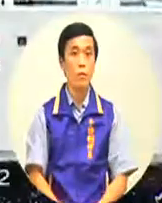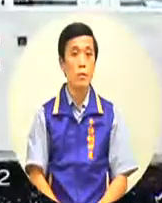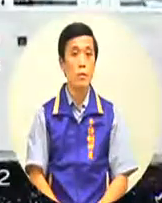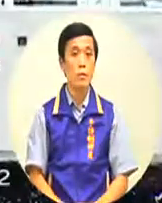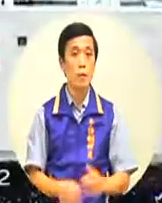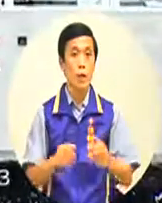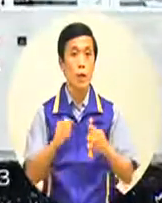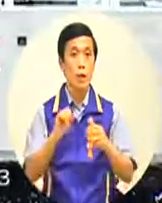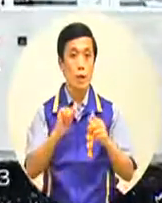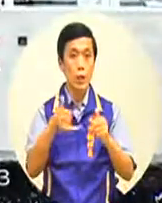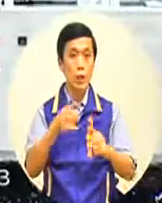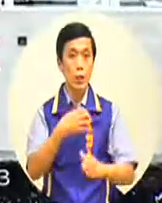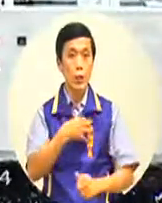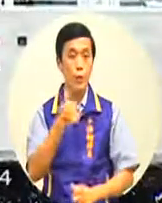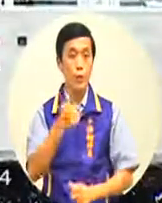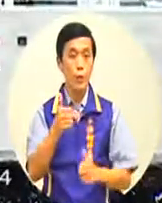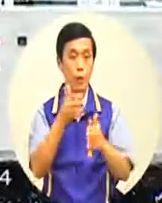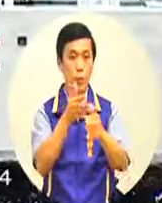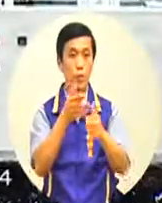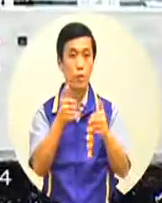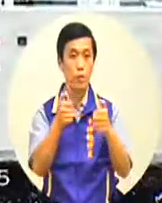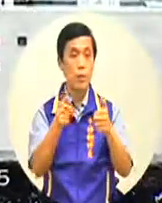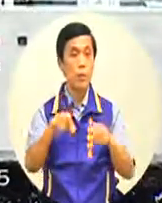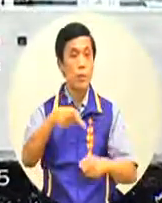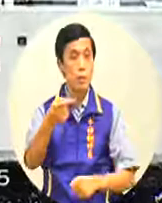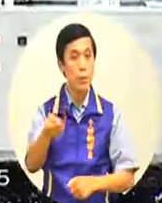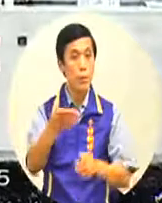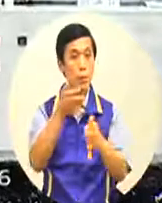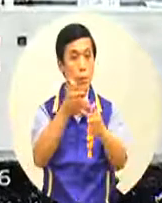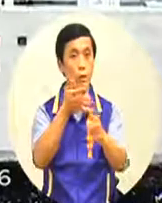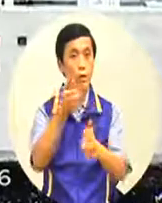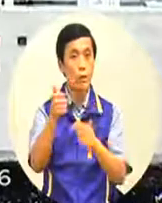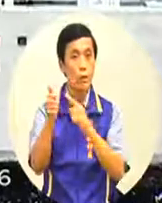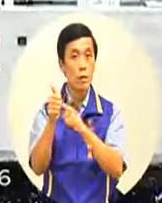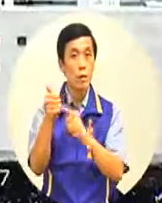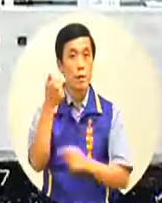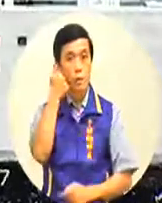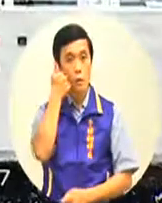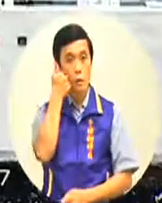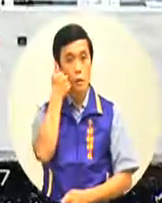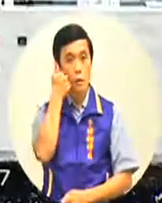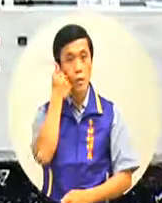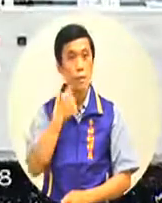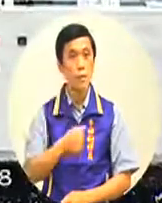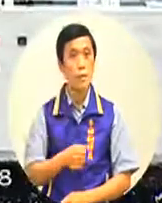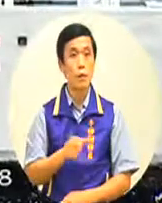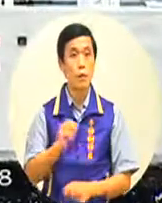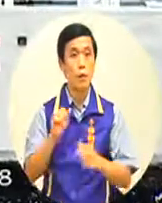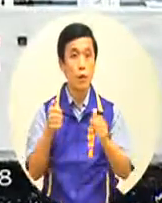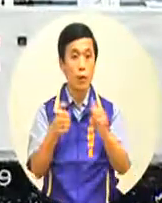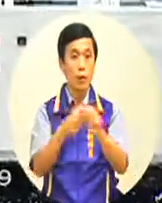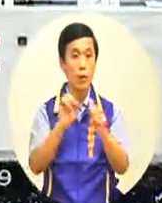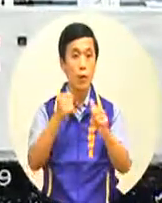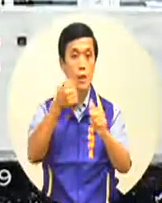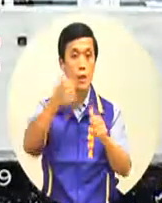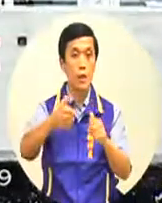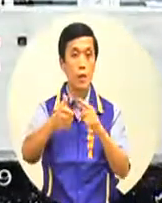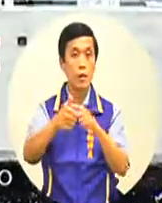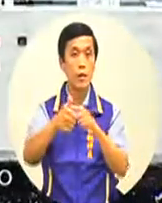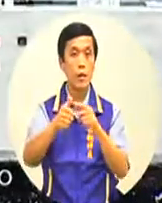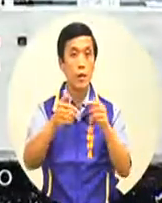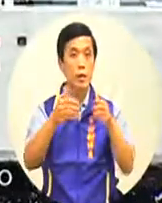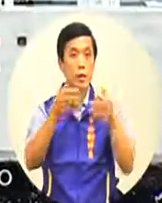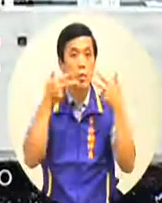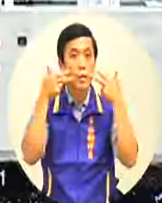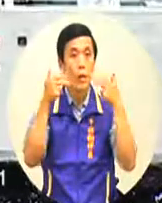的执行。啊，接下来执行的是啊。副议长， 好，谢谢尔顿主